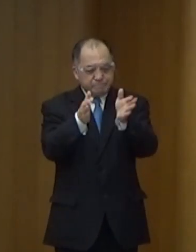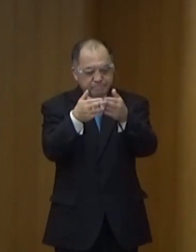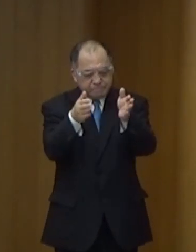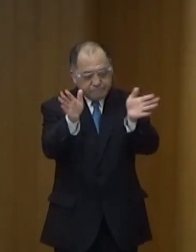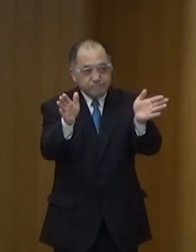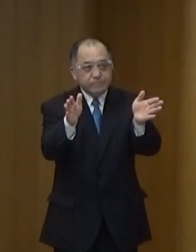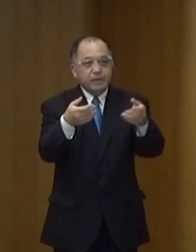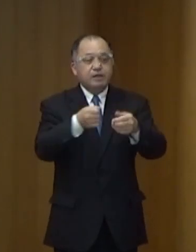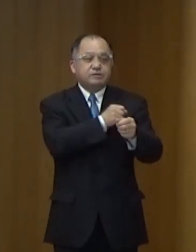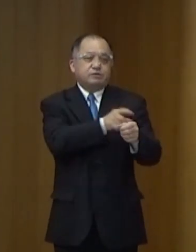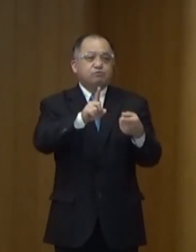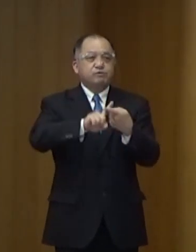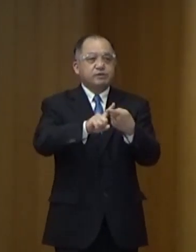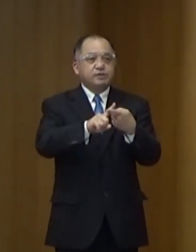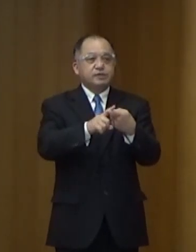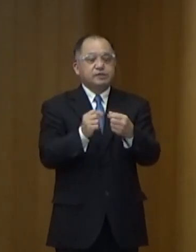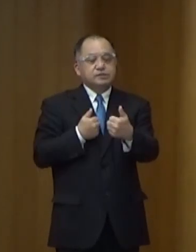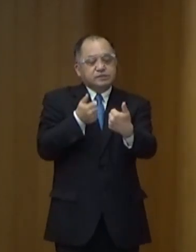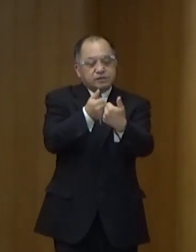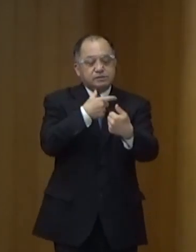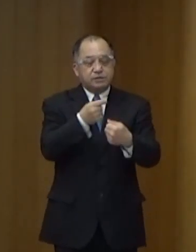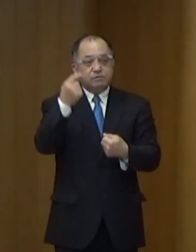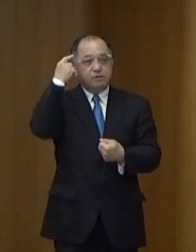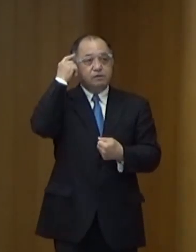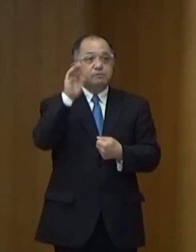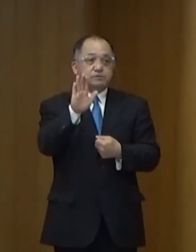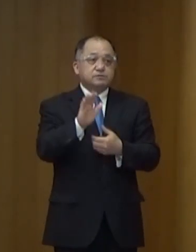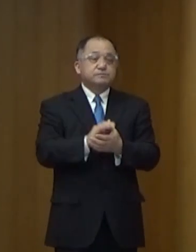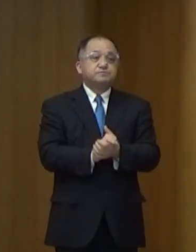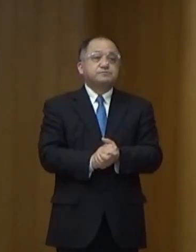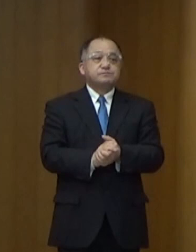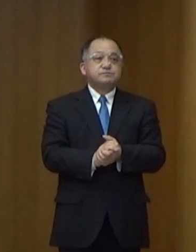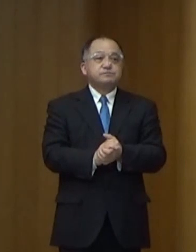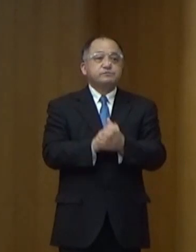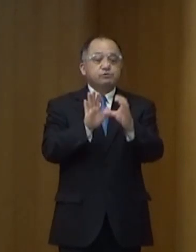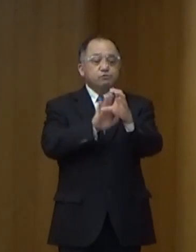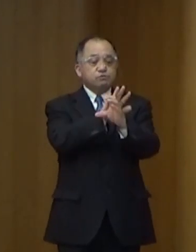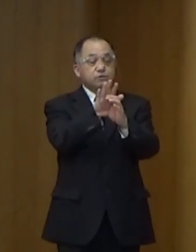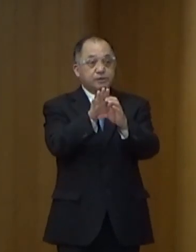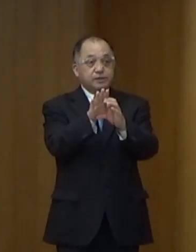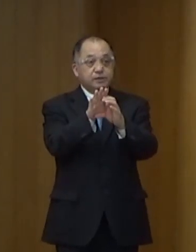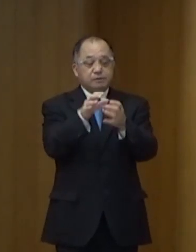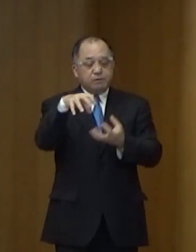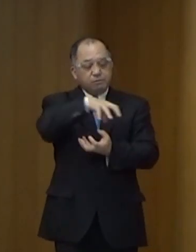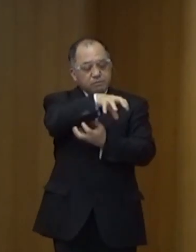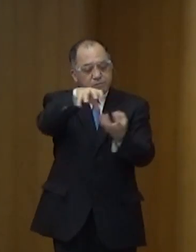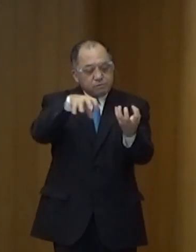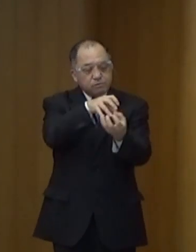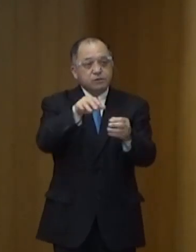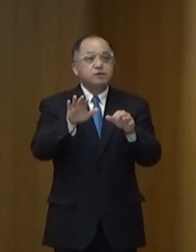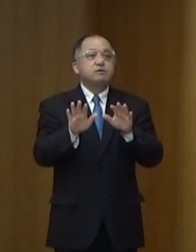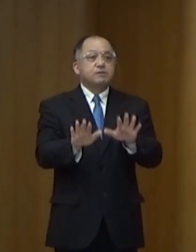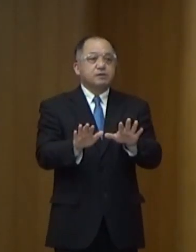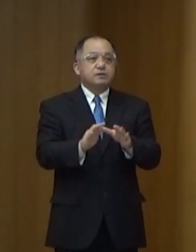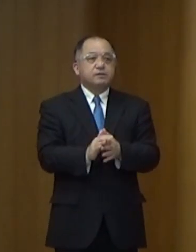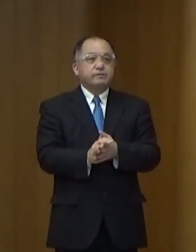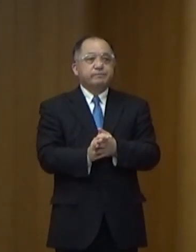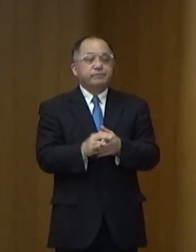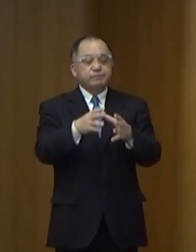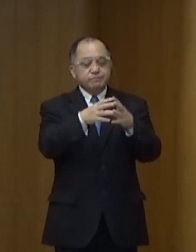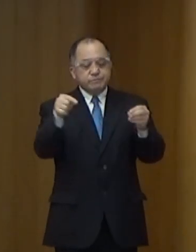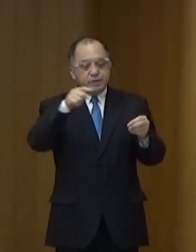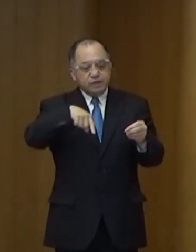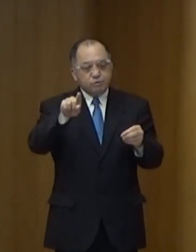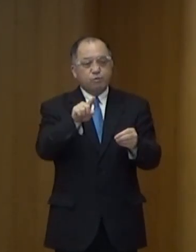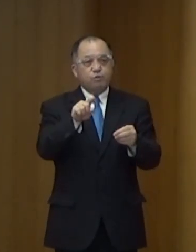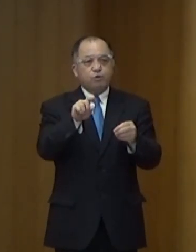極的にチャレンジをしていきたいと考えております。コロナ禍における国内外の情勢の